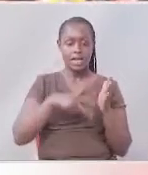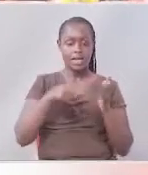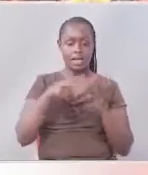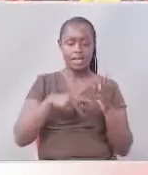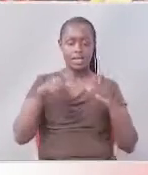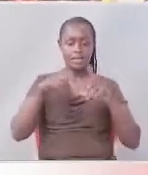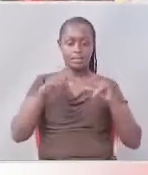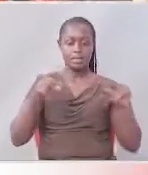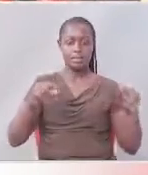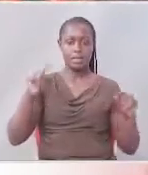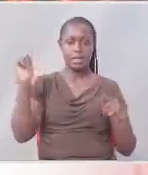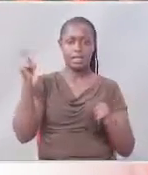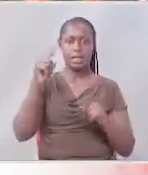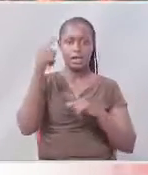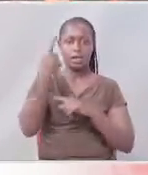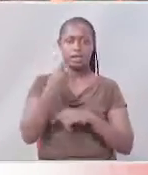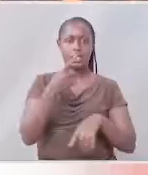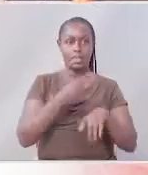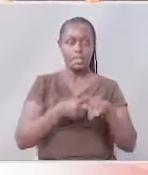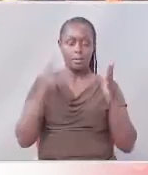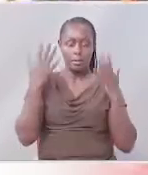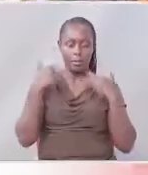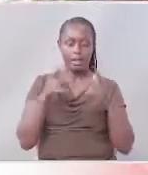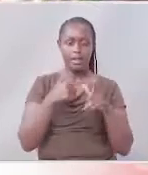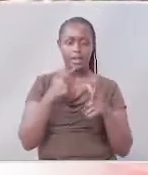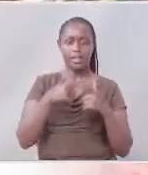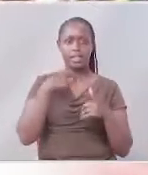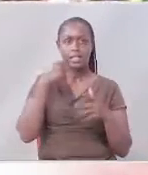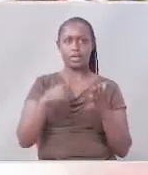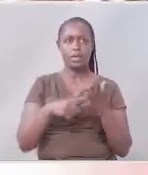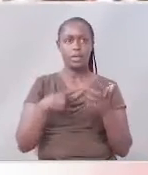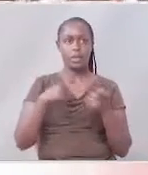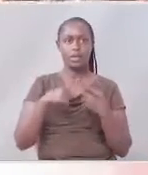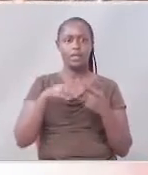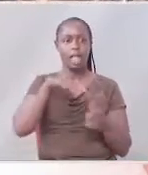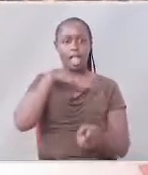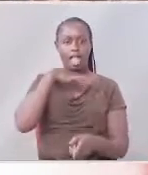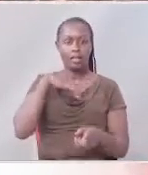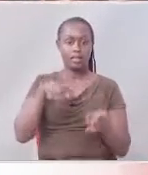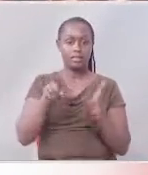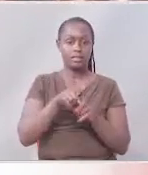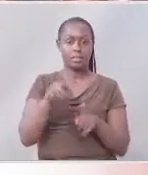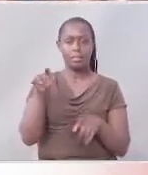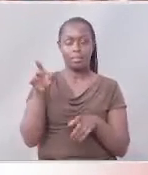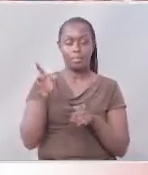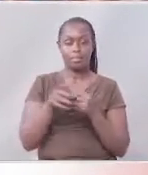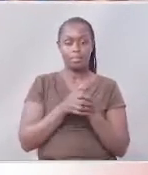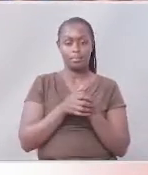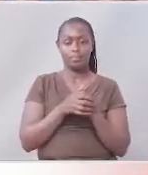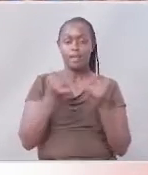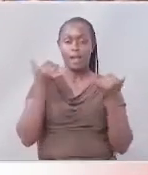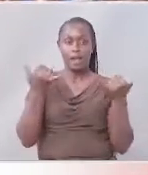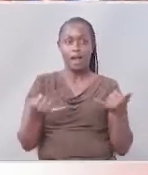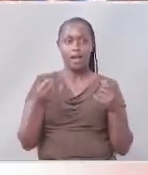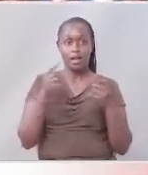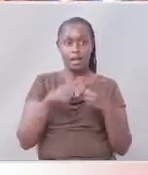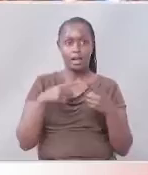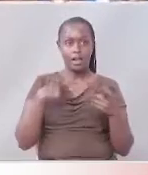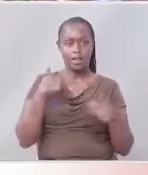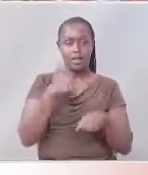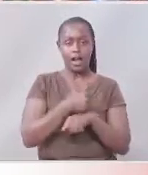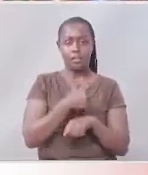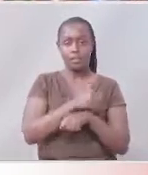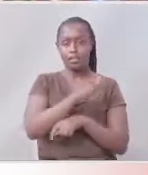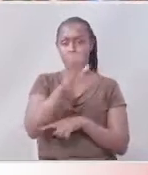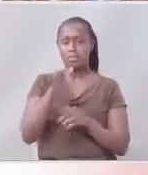Kwanza. Alipomaliza Raila alisema amebweka kama mumbwa. Sasa kama anaita viongozi